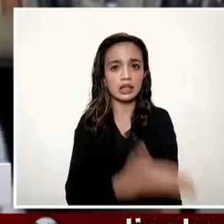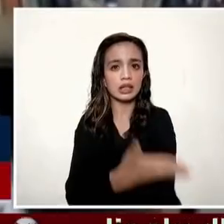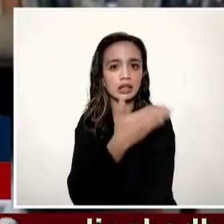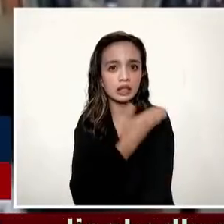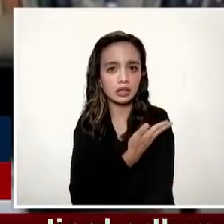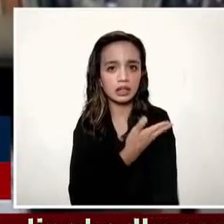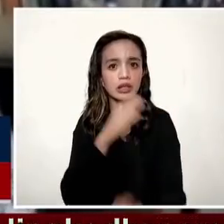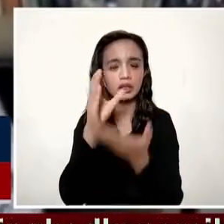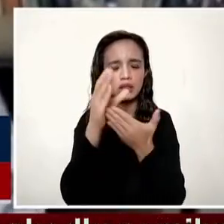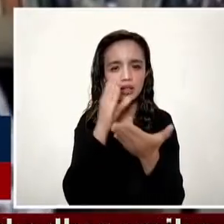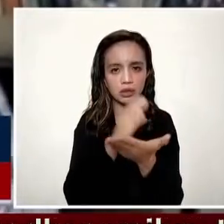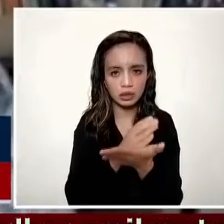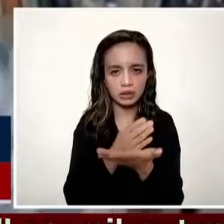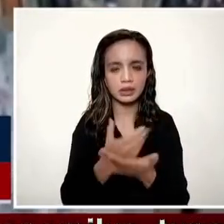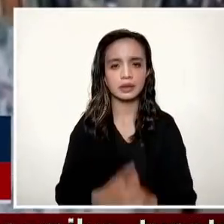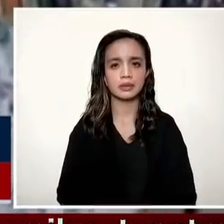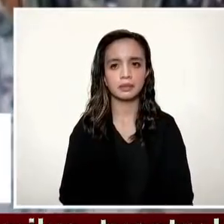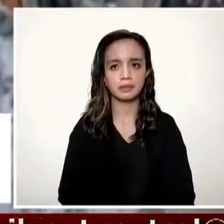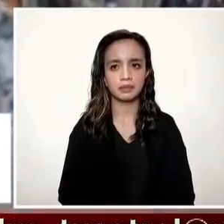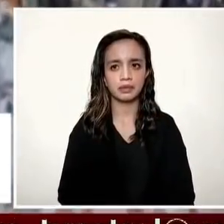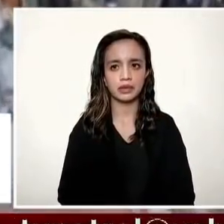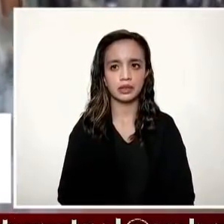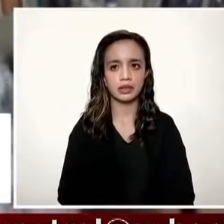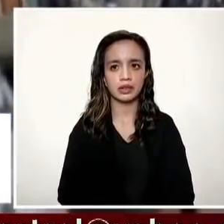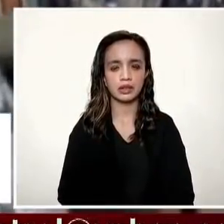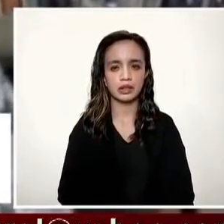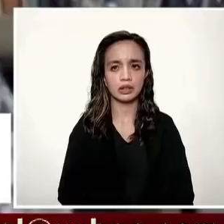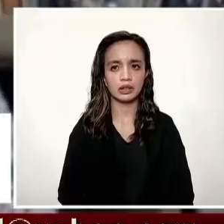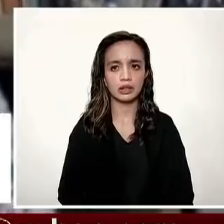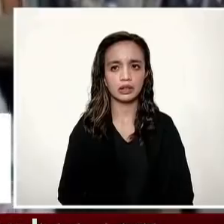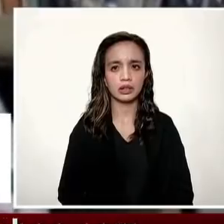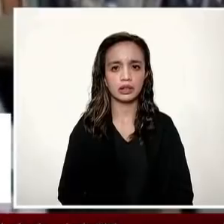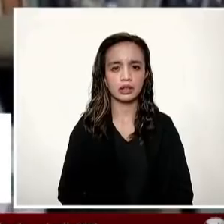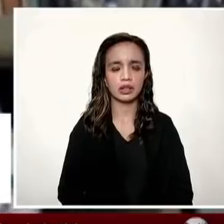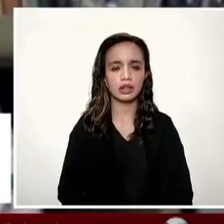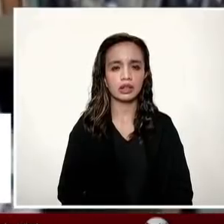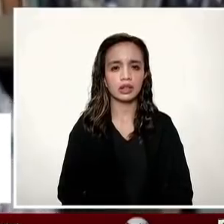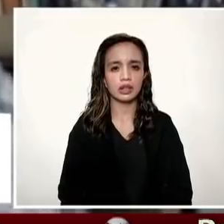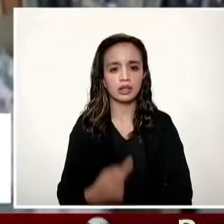yung sila, Warden, eh. And I mean, they belong to our,